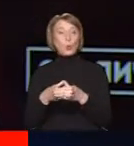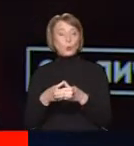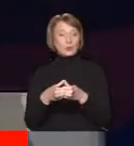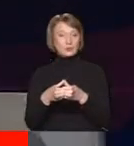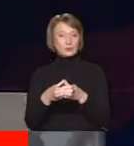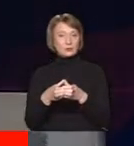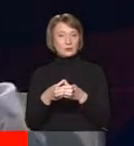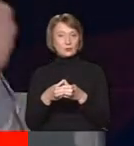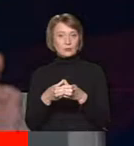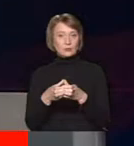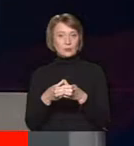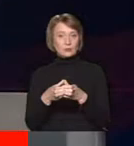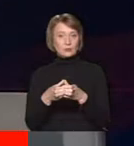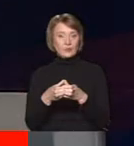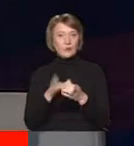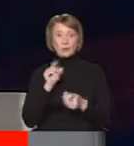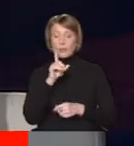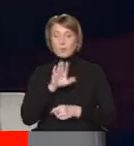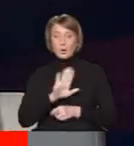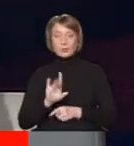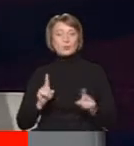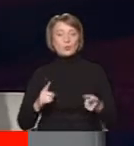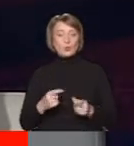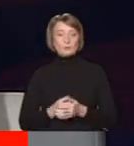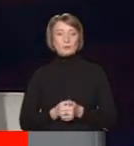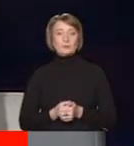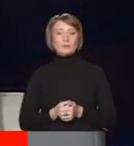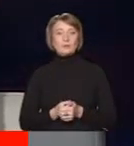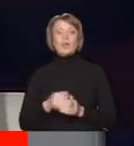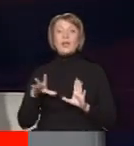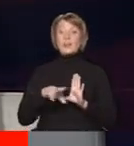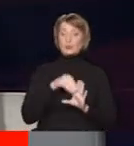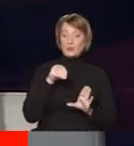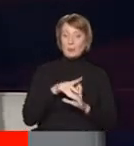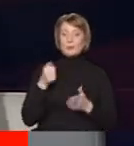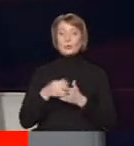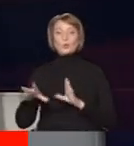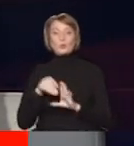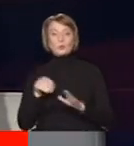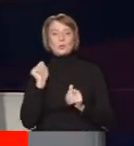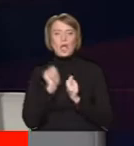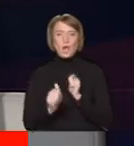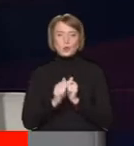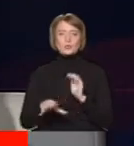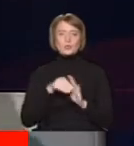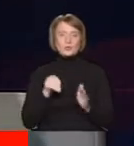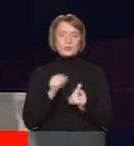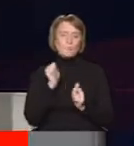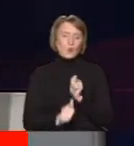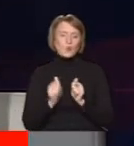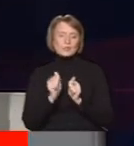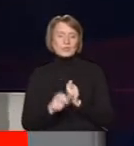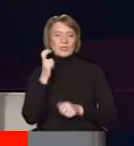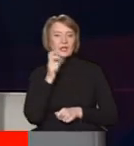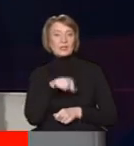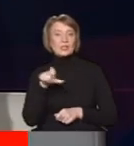програма. Не програма. Чому? А тому що від виборів до виборів, на кожних виборах постійно киянам і взагалі українцям